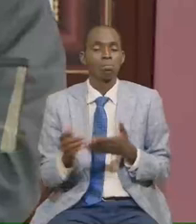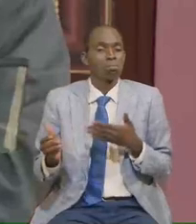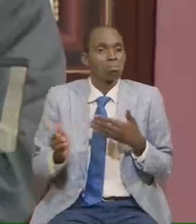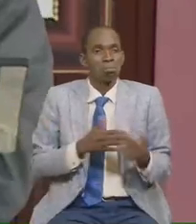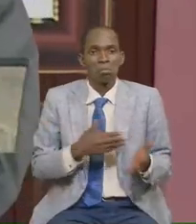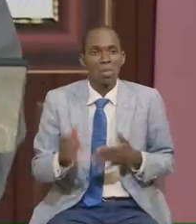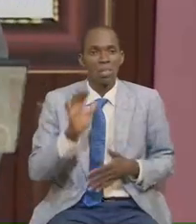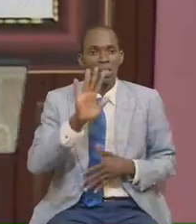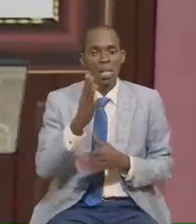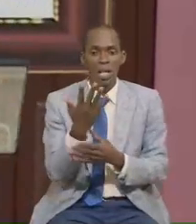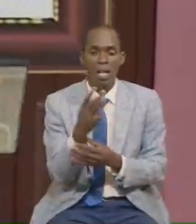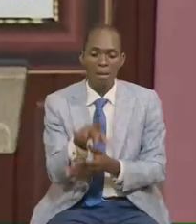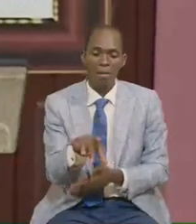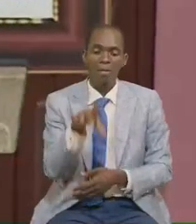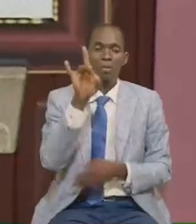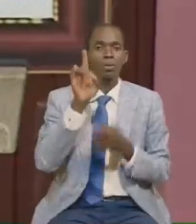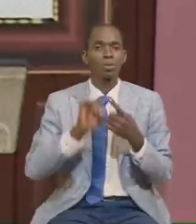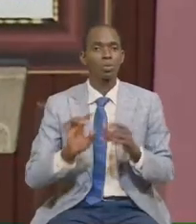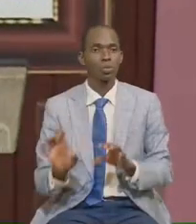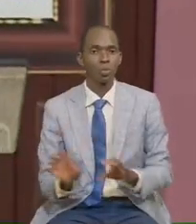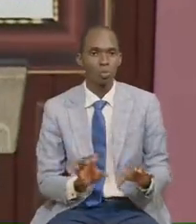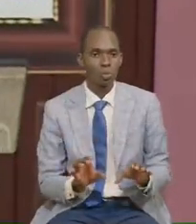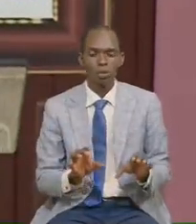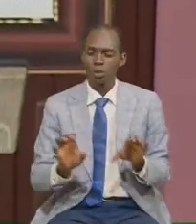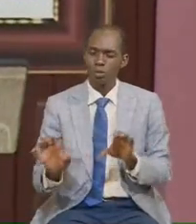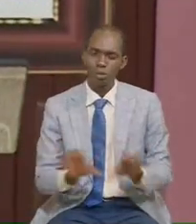trouve à faire avec ta force, fais-le.